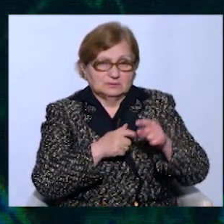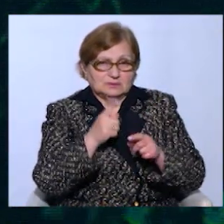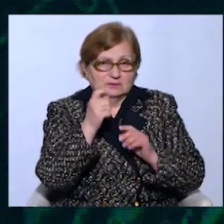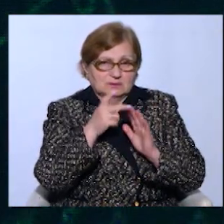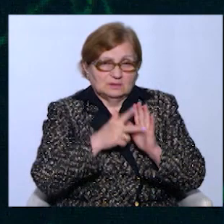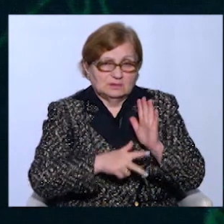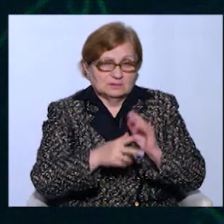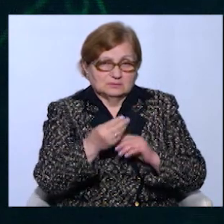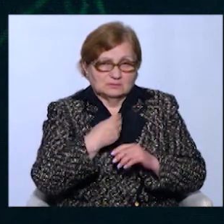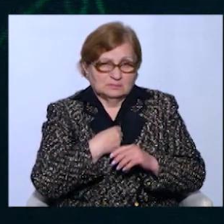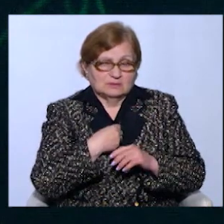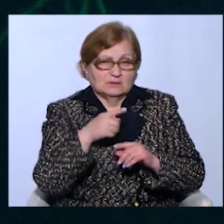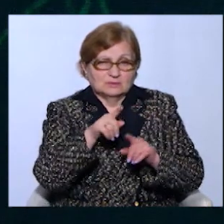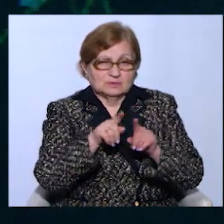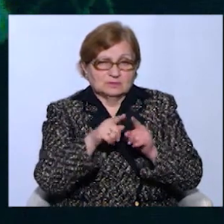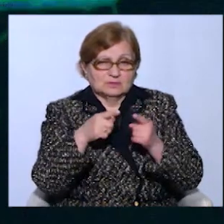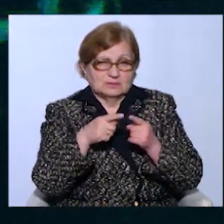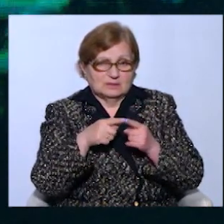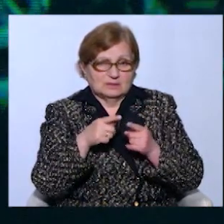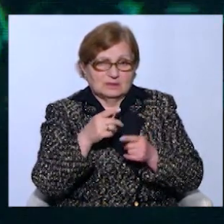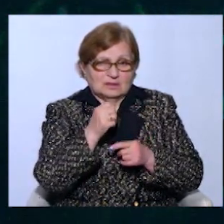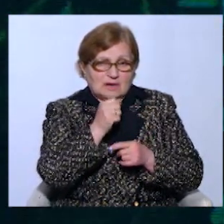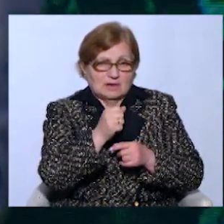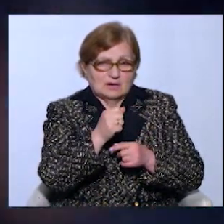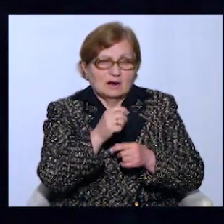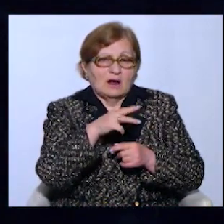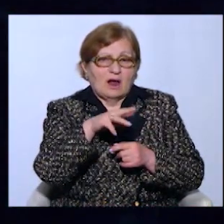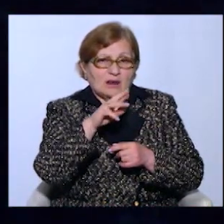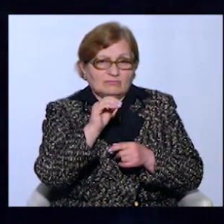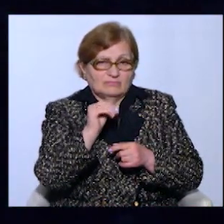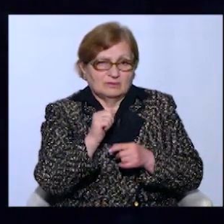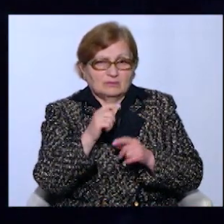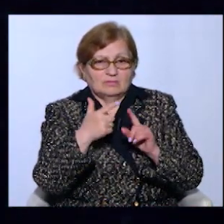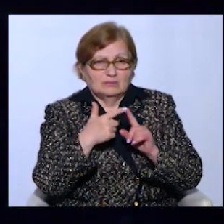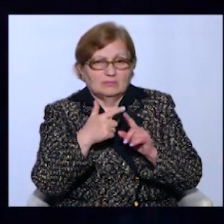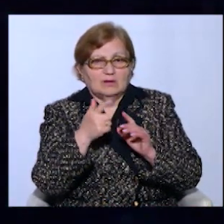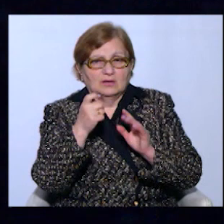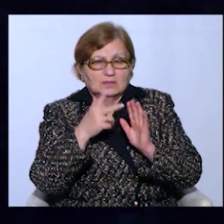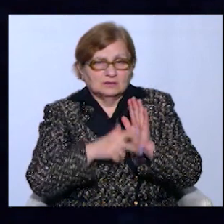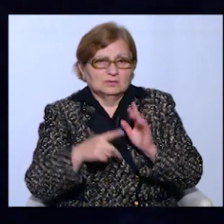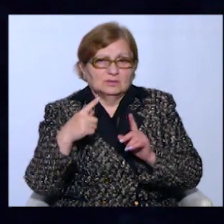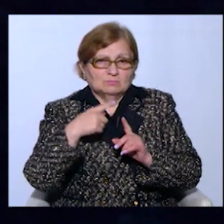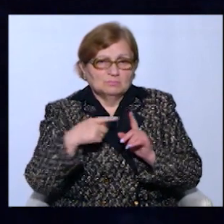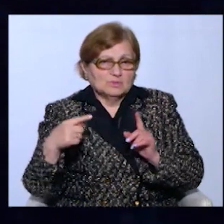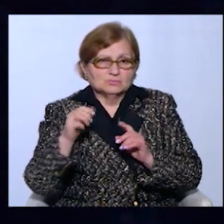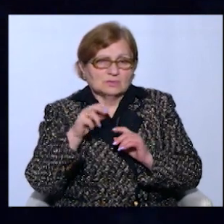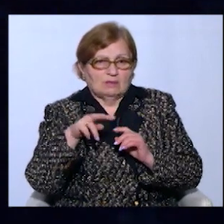180 გრადუსი ძლევა, შესაბამისად ეს კუთხე თუ არის ა კუთხე თუ არის ალფა, ბ კუთხე იქნება 180 გრადუსი მინუს ალფა და